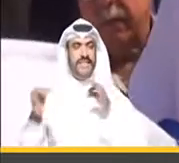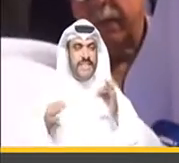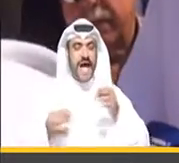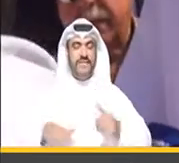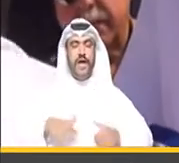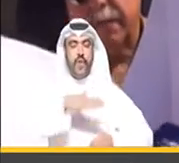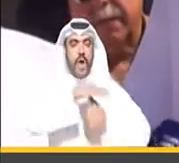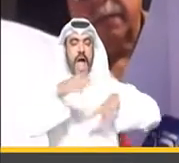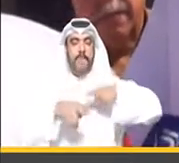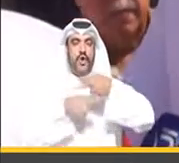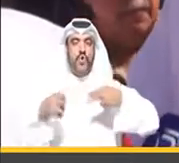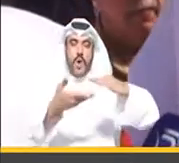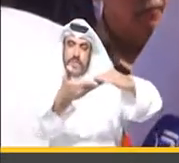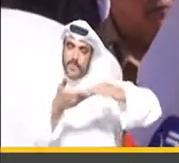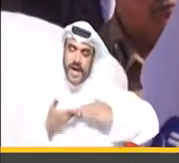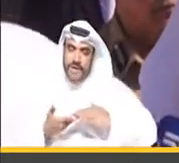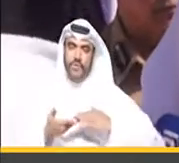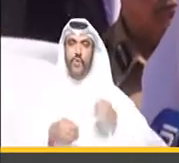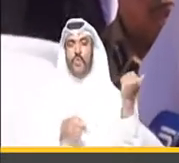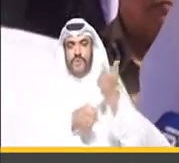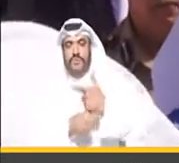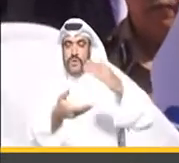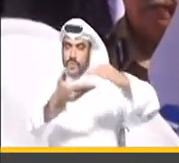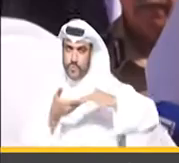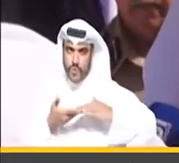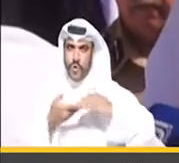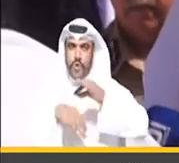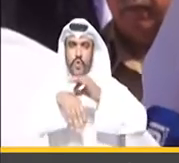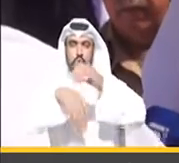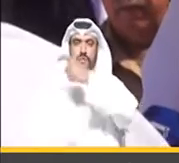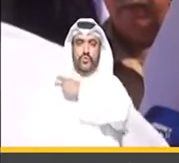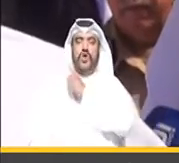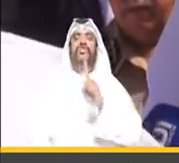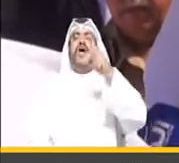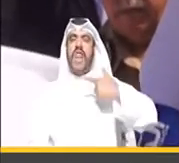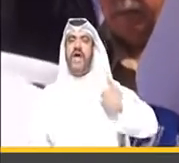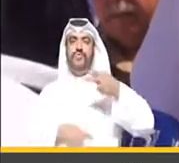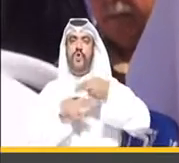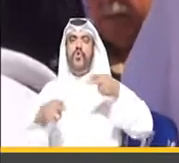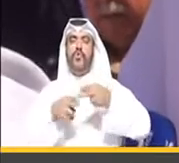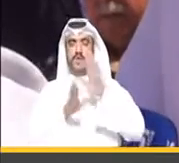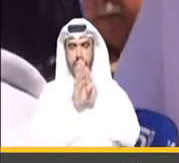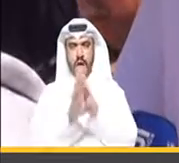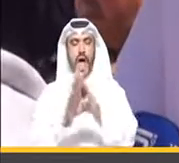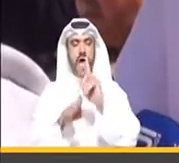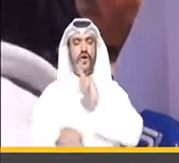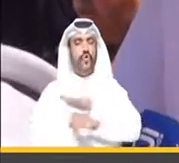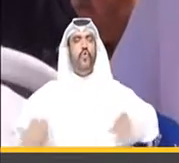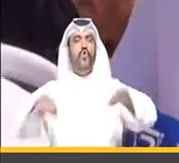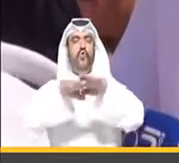القيادة السياسية العليا ووقوفكم، وقوف أهل الكويت معاهم ودعمهم دائما